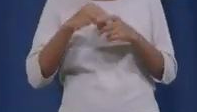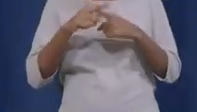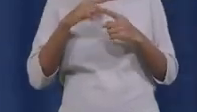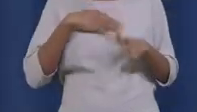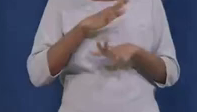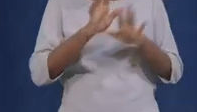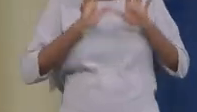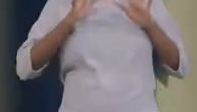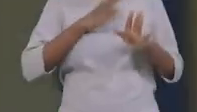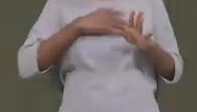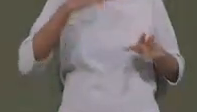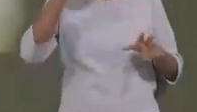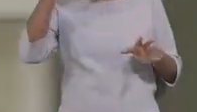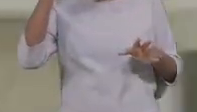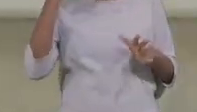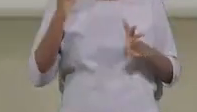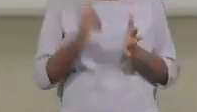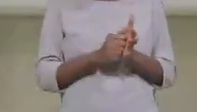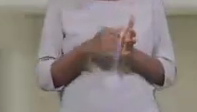va m'envoyer la crainte.